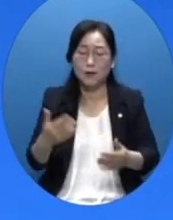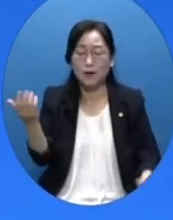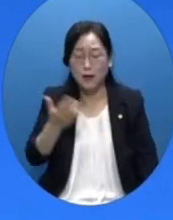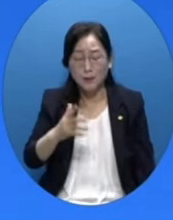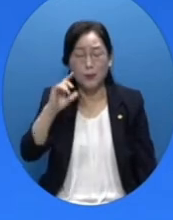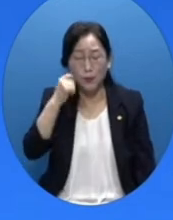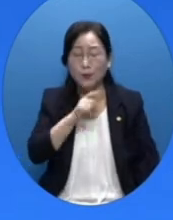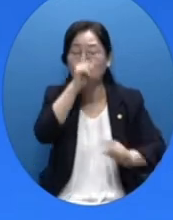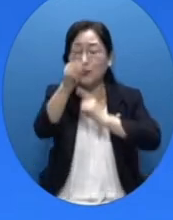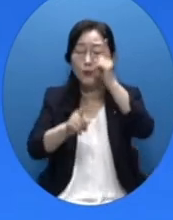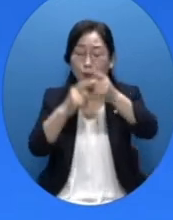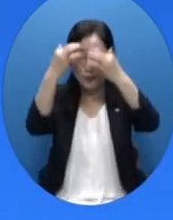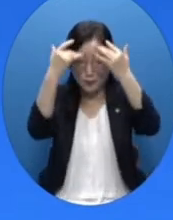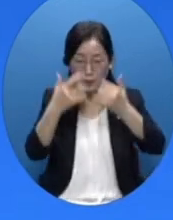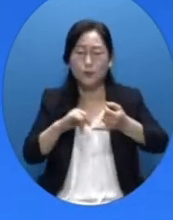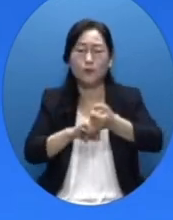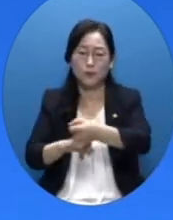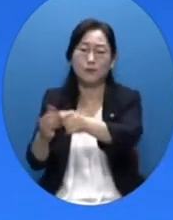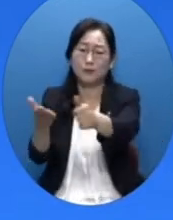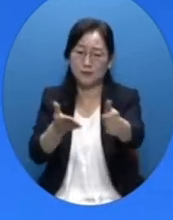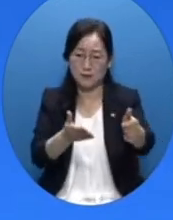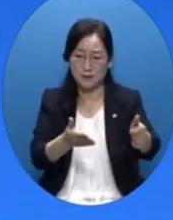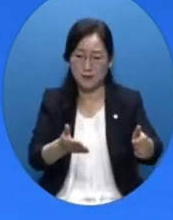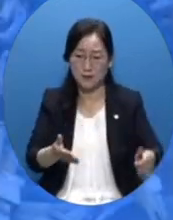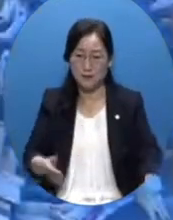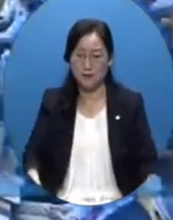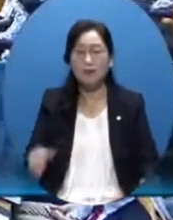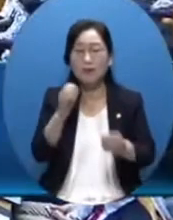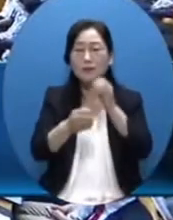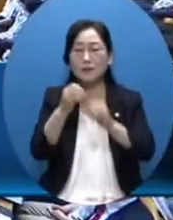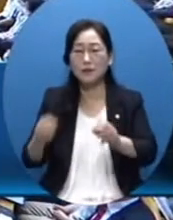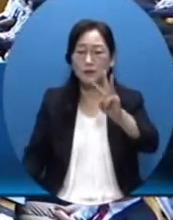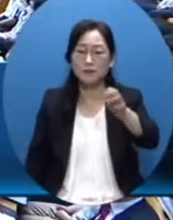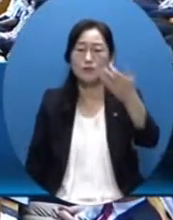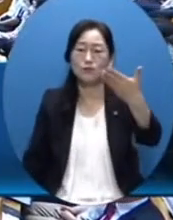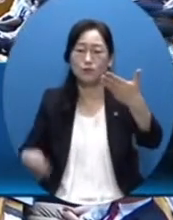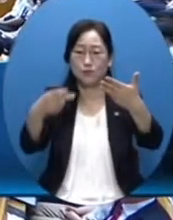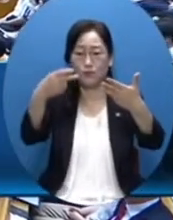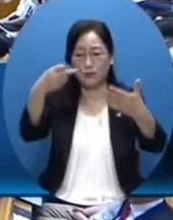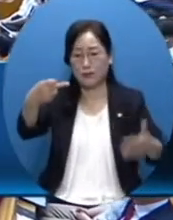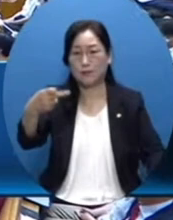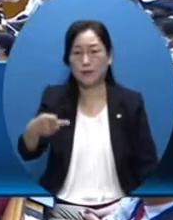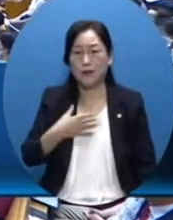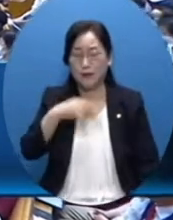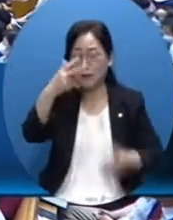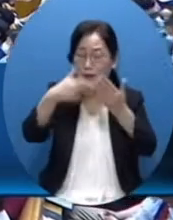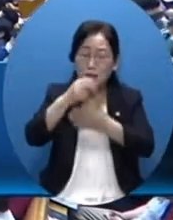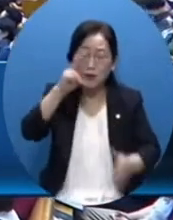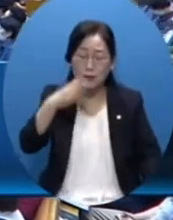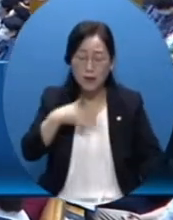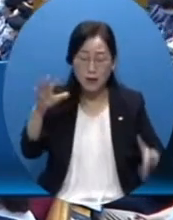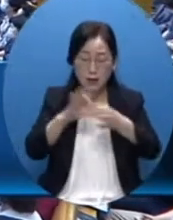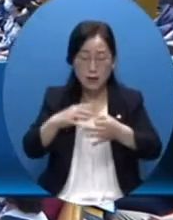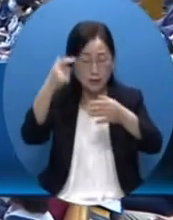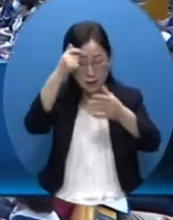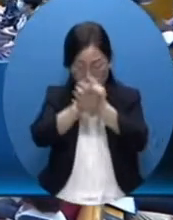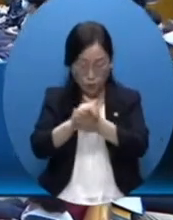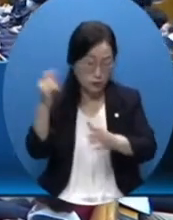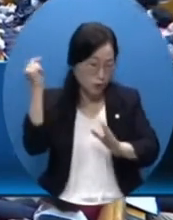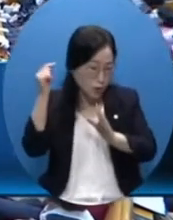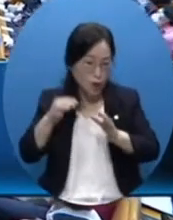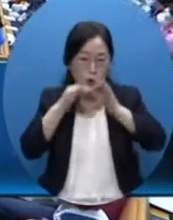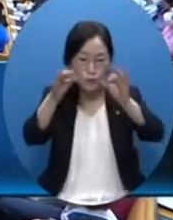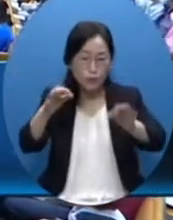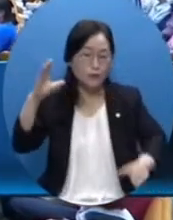어려움을 아래 눈물을 된 여러분 되기를 바랍니다 10 1 3 1 불의 집이 자릅니다 야외에 나의 기도를 들으시며 나의 부르짖음에 귀를